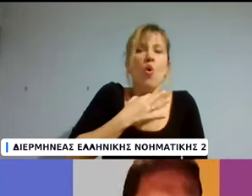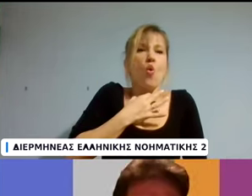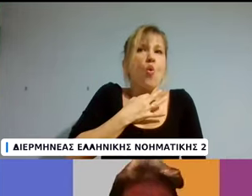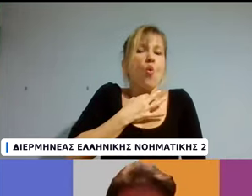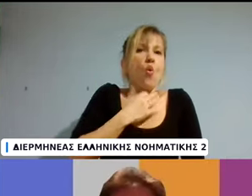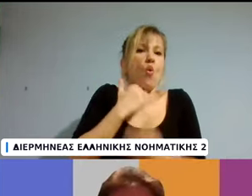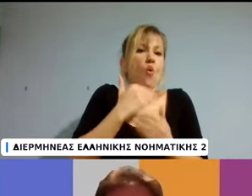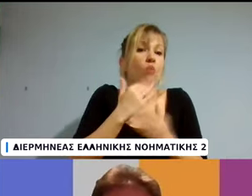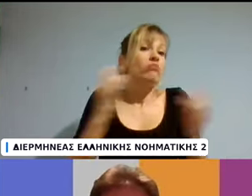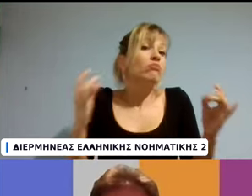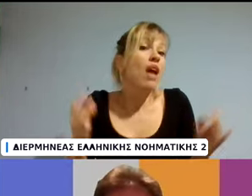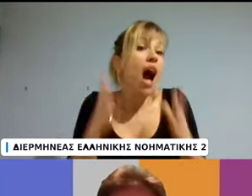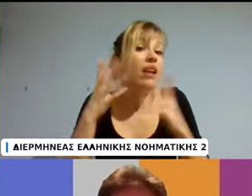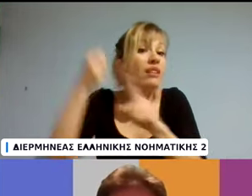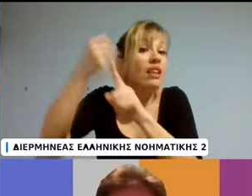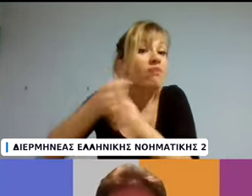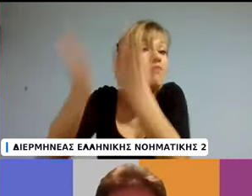θα χάσει αν δεν τα διεκδικήσει,